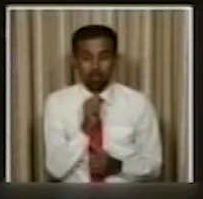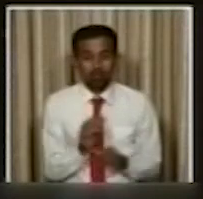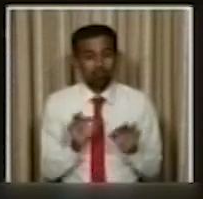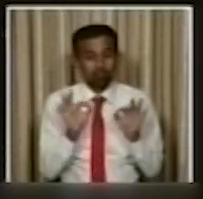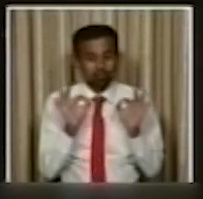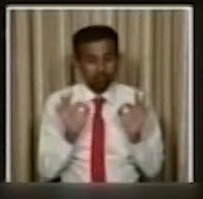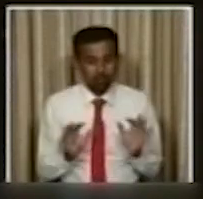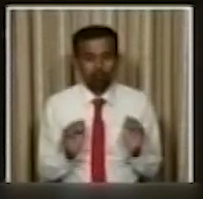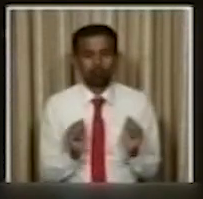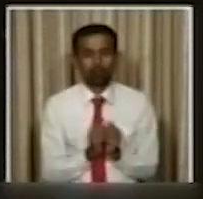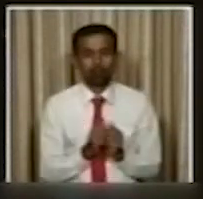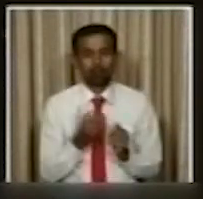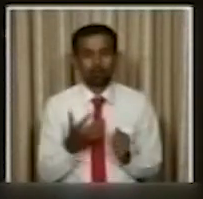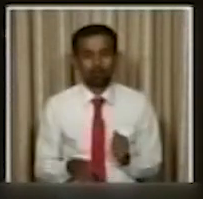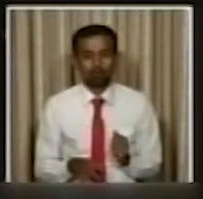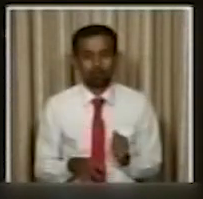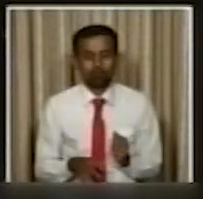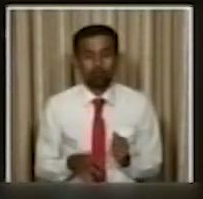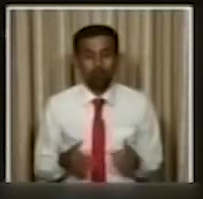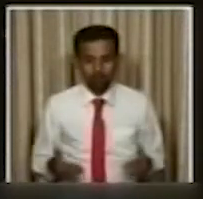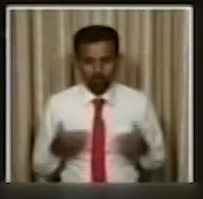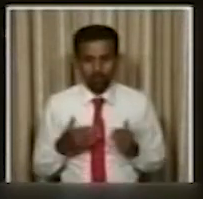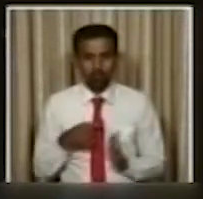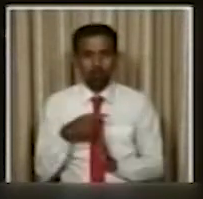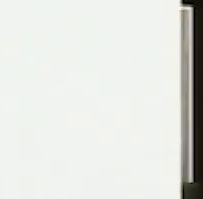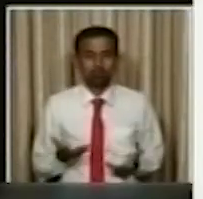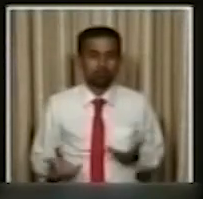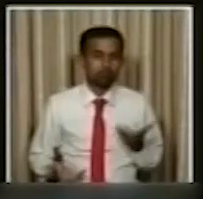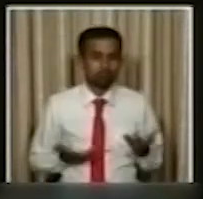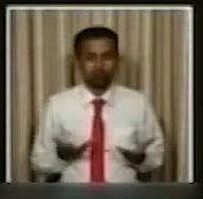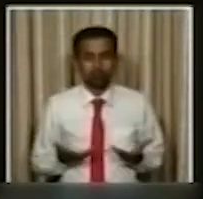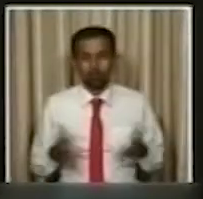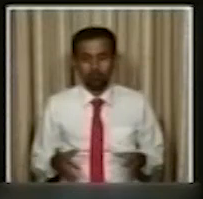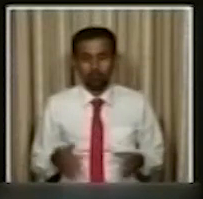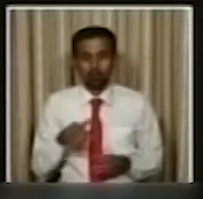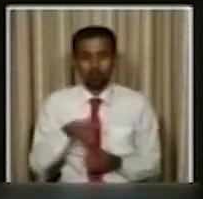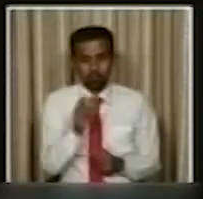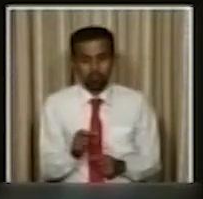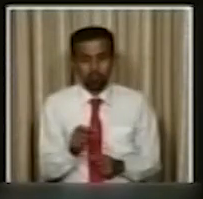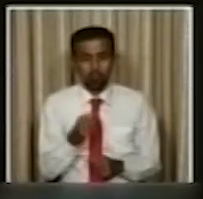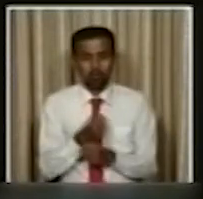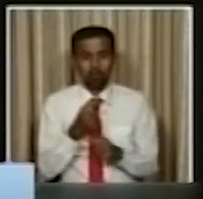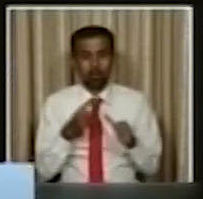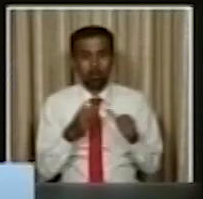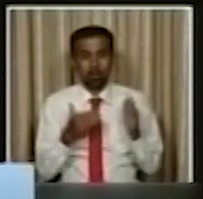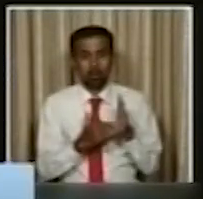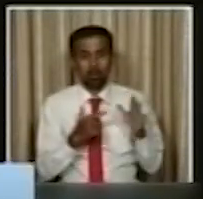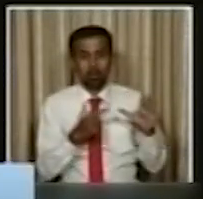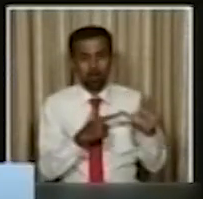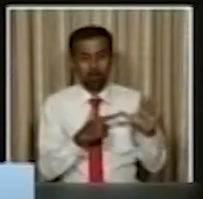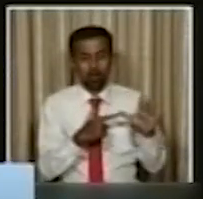நாங்கள் எமது தேசத்தினுடைய பொருளாதாரம் ஒரு ஸ்திரமான நிலையை அடைந்திருக்கின்றது. ஜனாதிபதி அவர்கள் காசா நிதியத்துக்கு